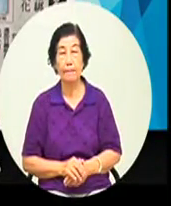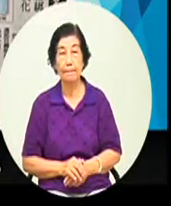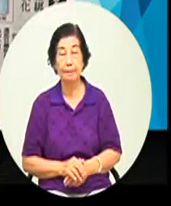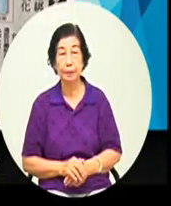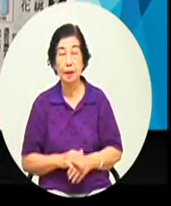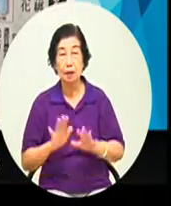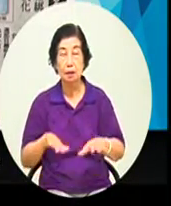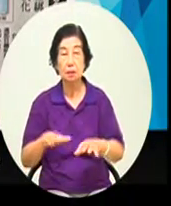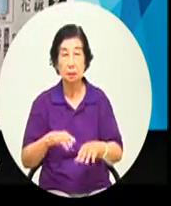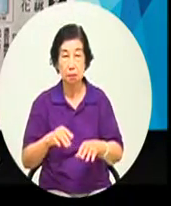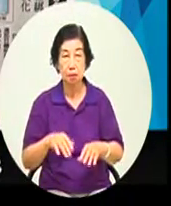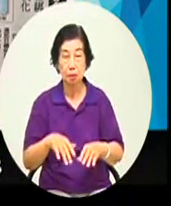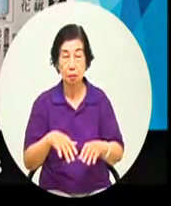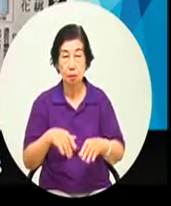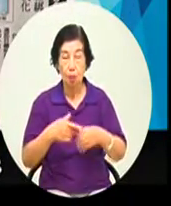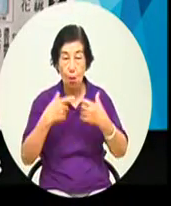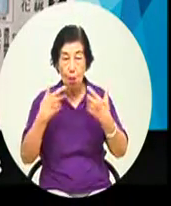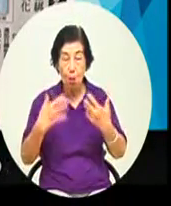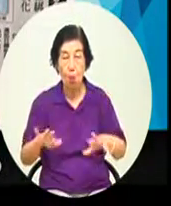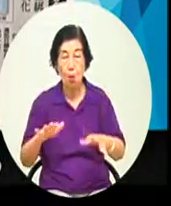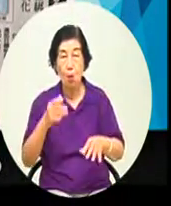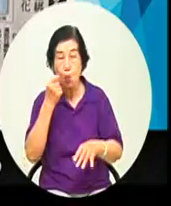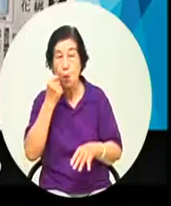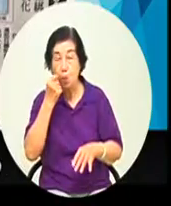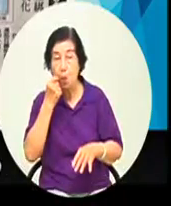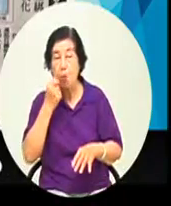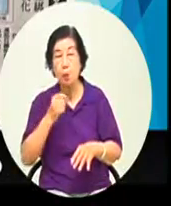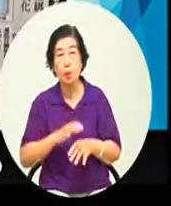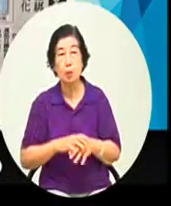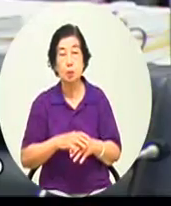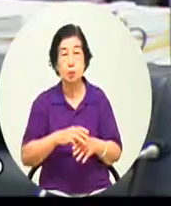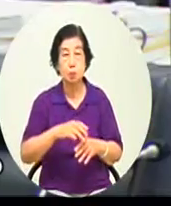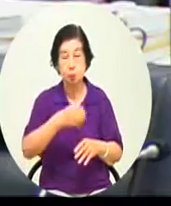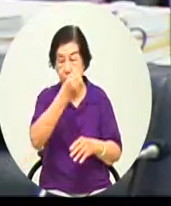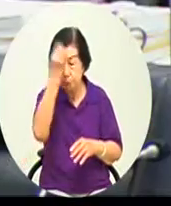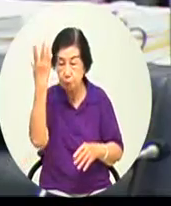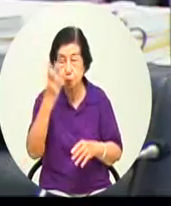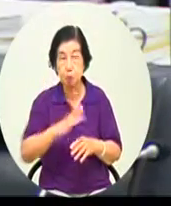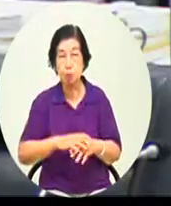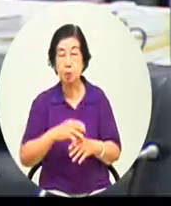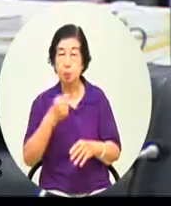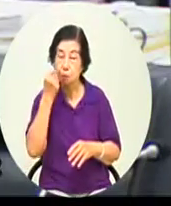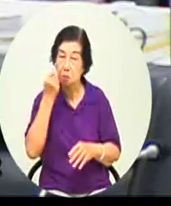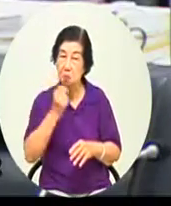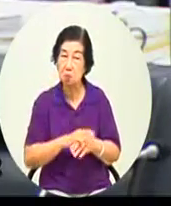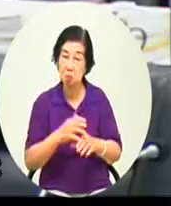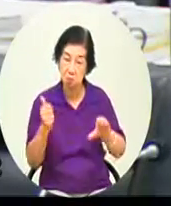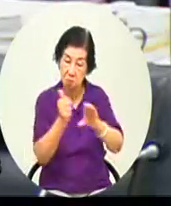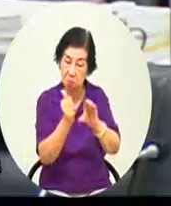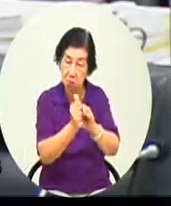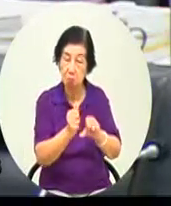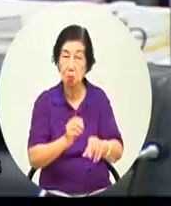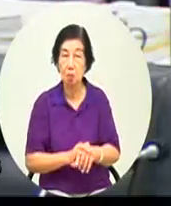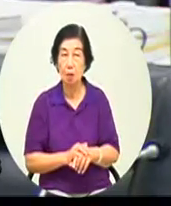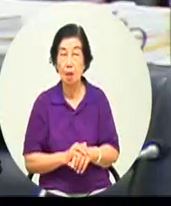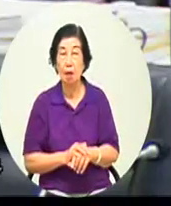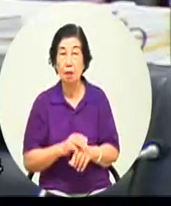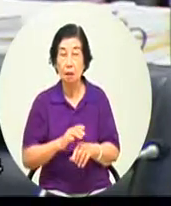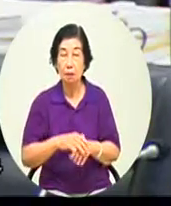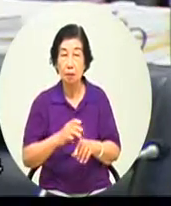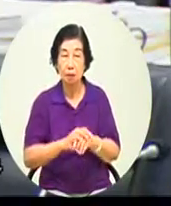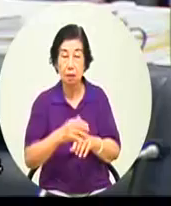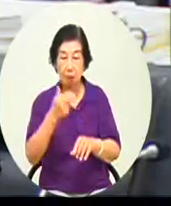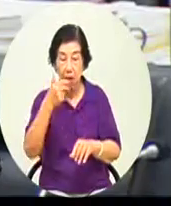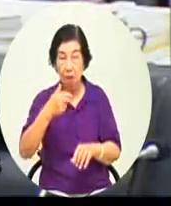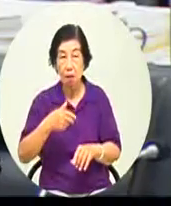搭 Uber， 尤其是年轻的乘客，因为第一个它没有那种自制的颜色，